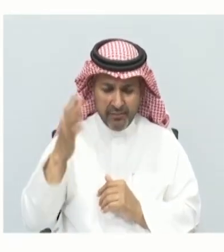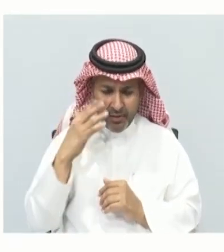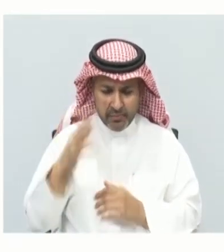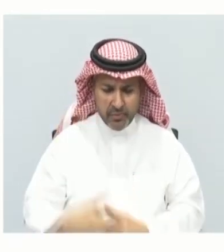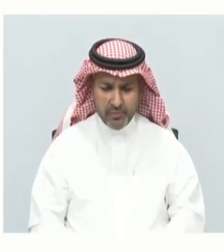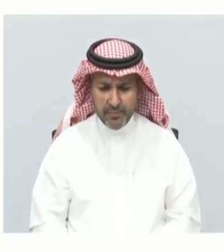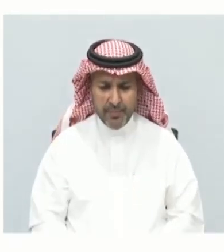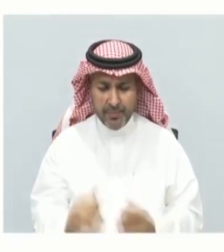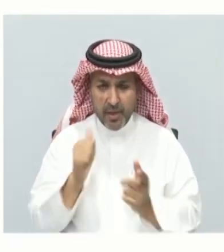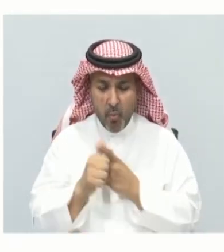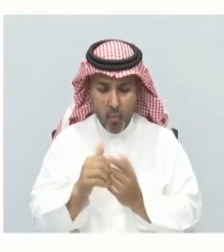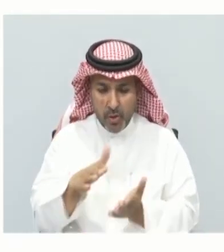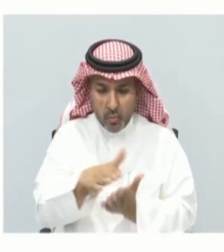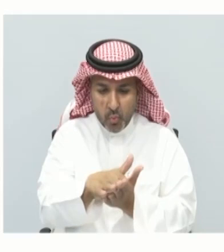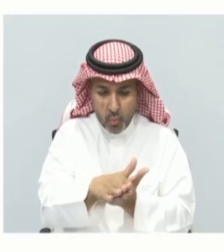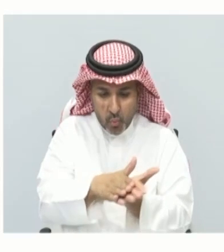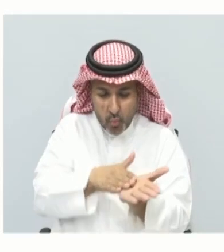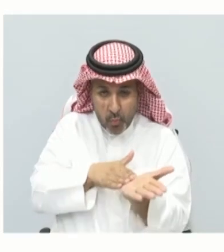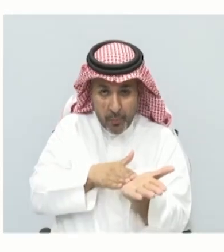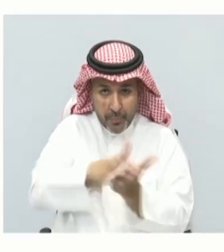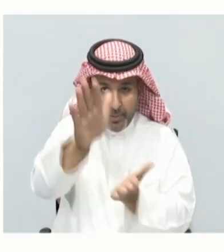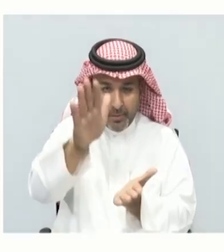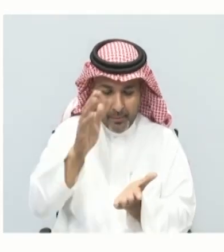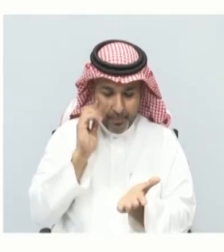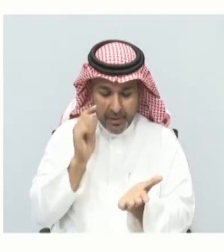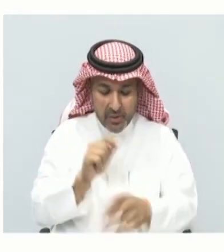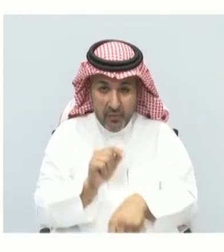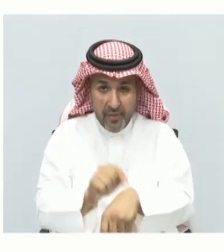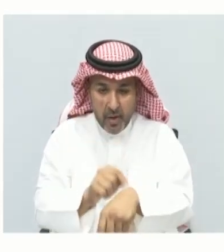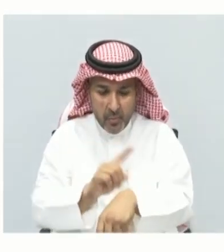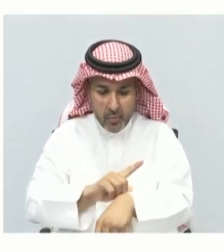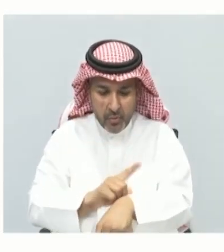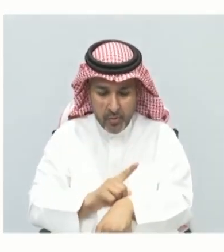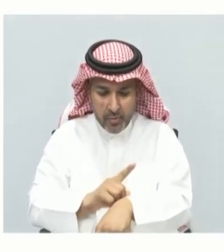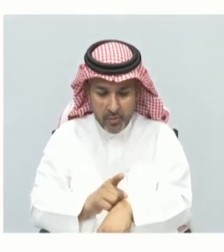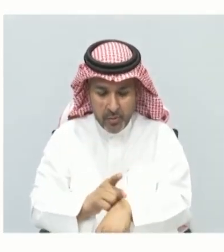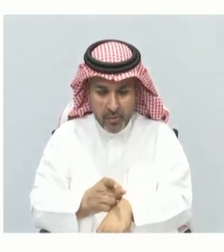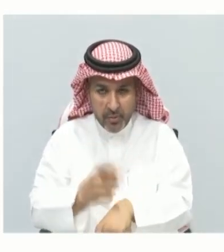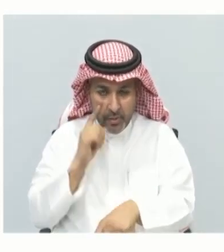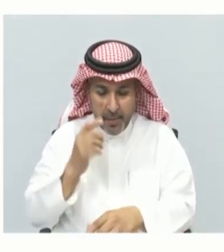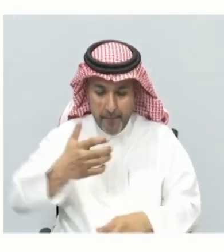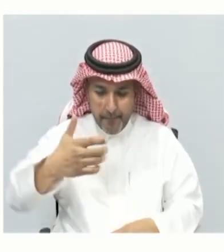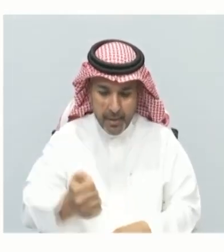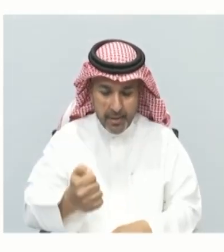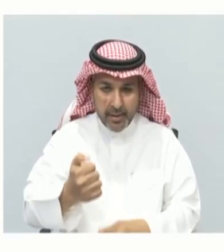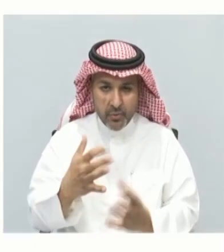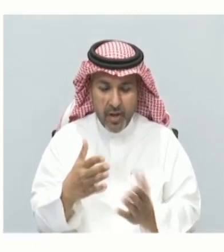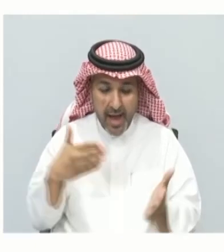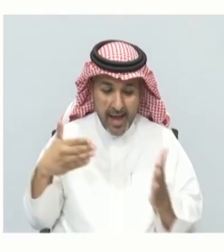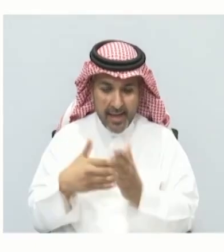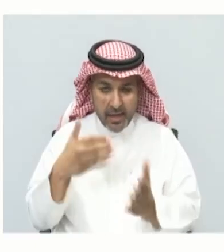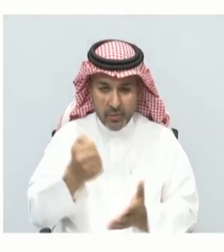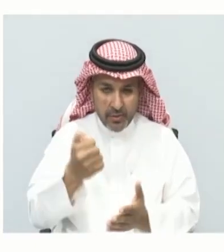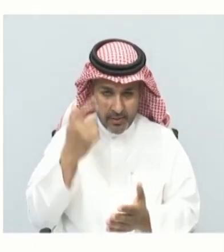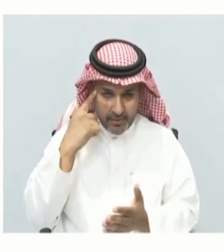اول ما اطلقت السياره بدات الانطلاق شغلت ساعه ماذا او منبه في الجوال لاحظ طباعه الحبر يبدو لك